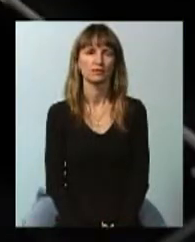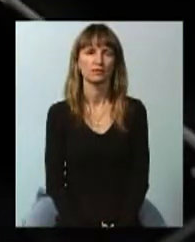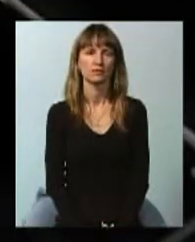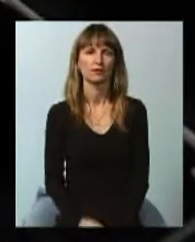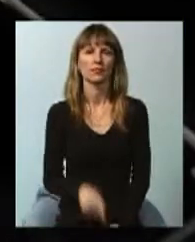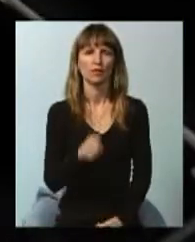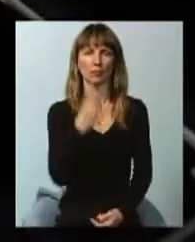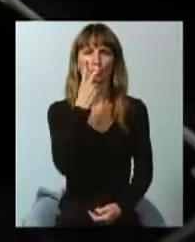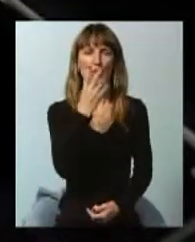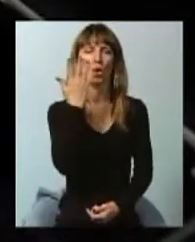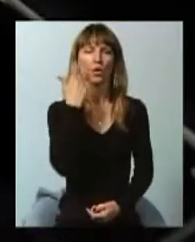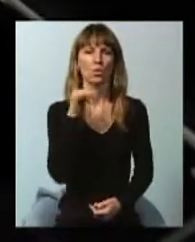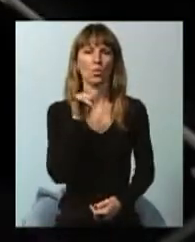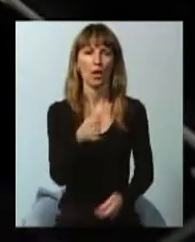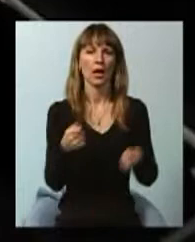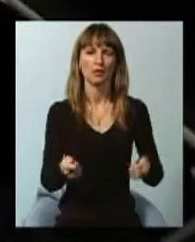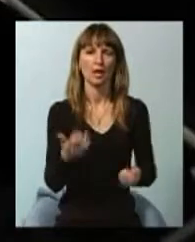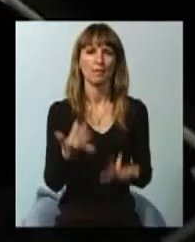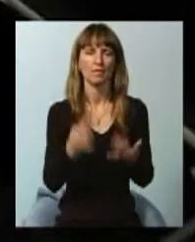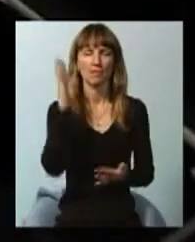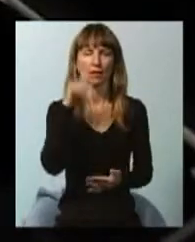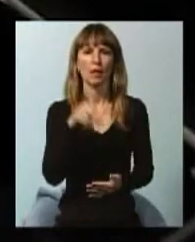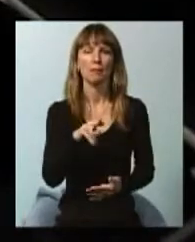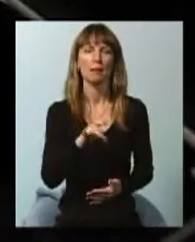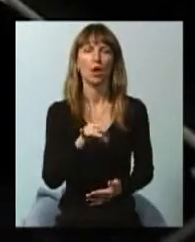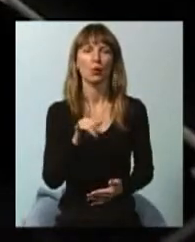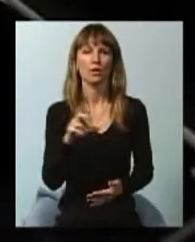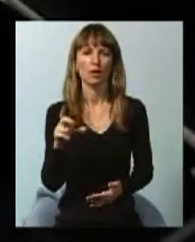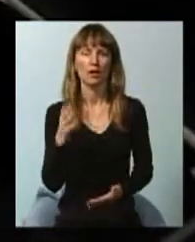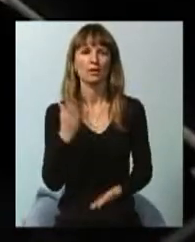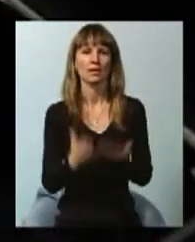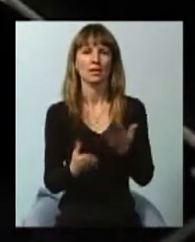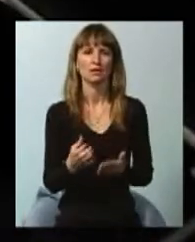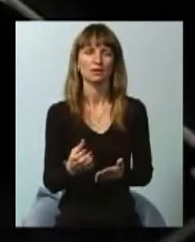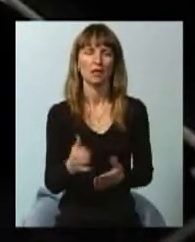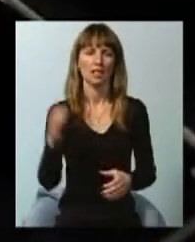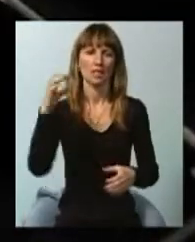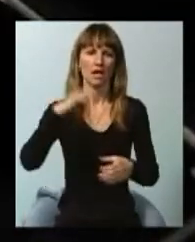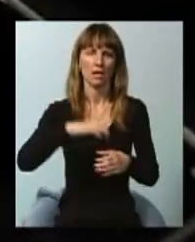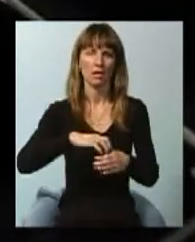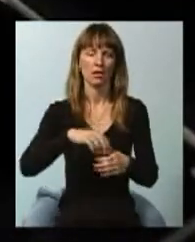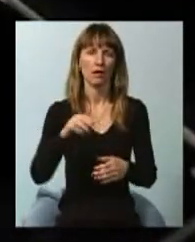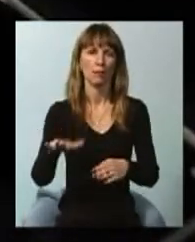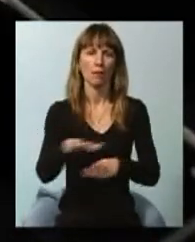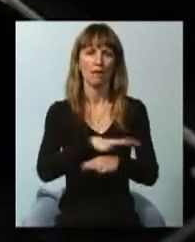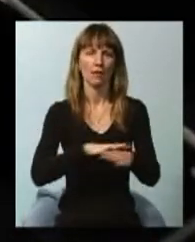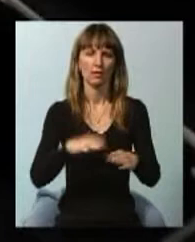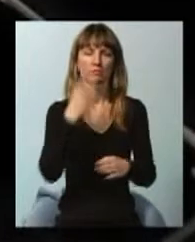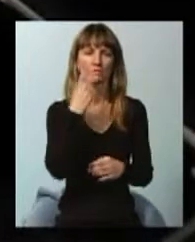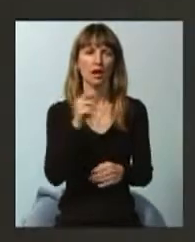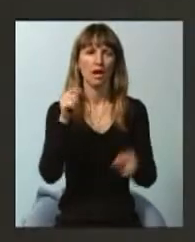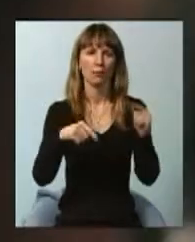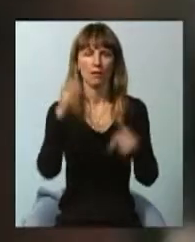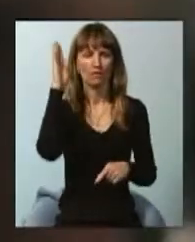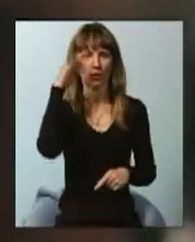Чи помічали ви, коли у кастрюлі кипить вода, то вона парує? Але якщо накрити посуд кришкою, то на її поверхні ми побачимо крапельки